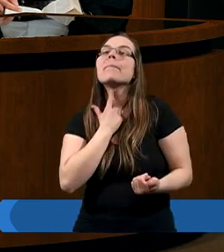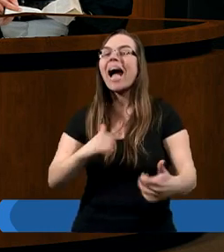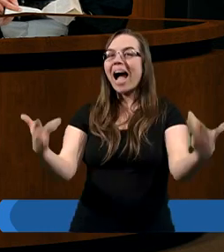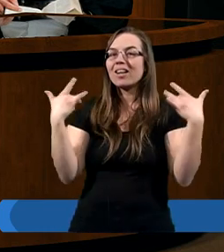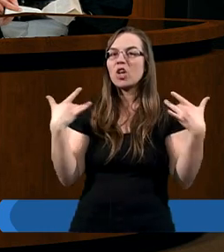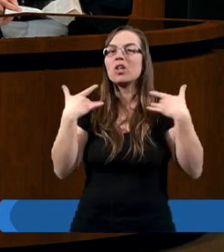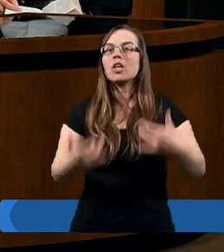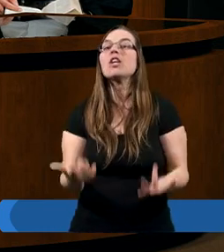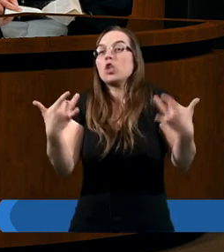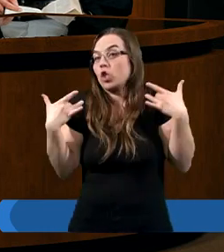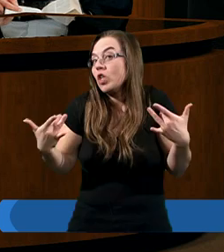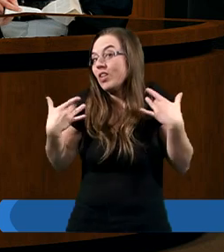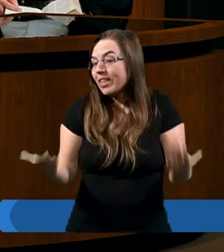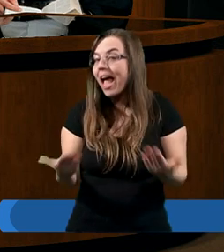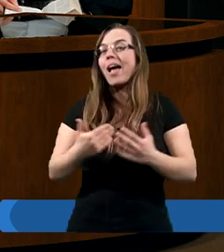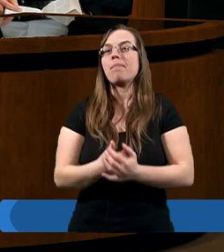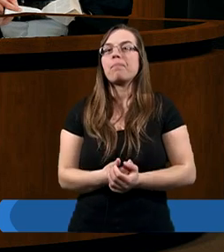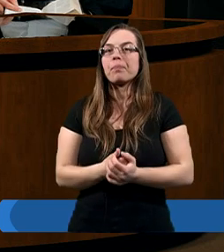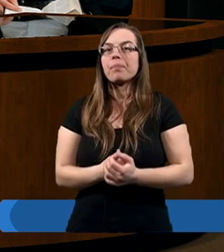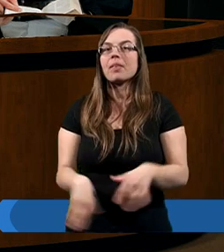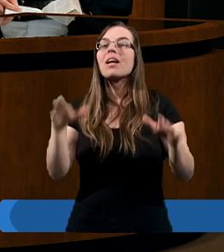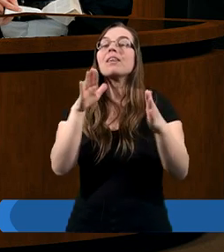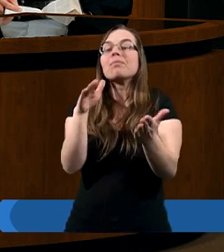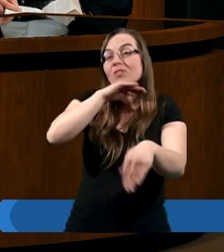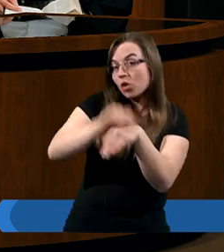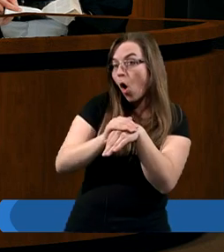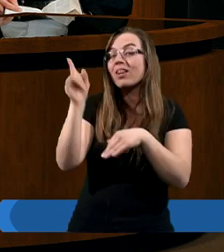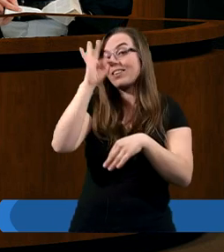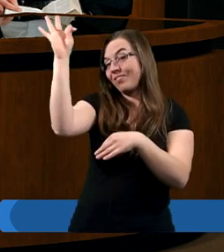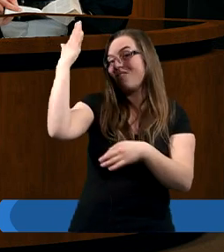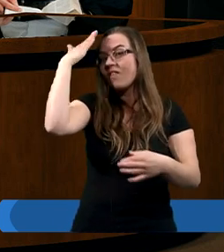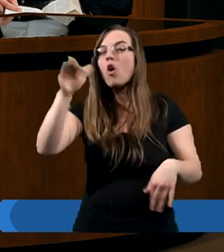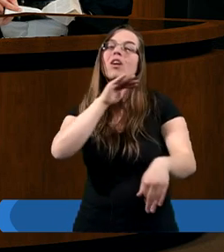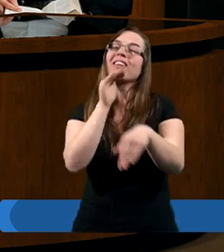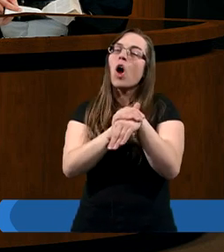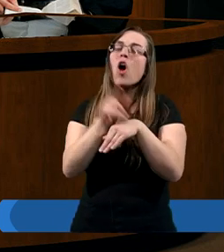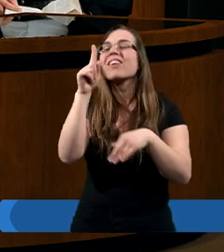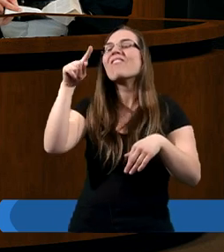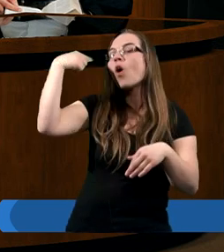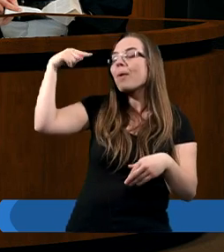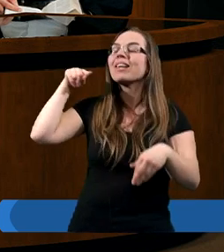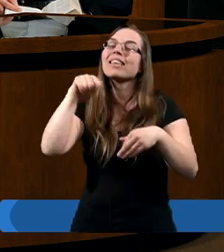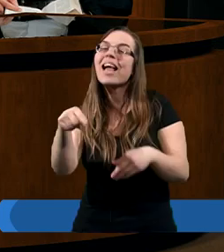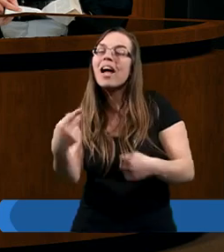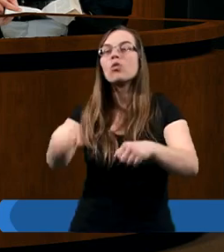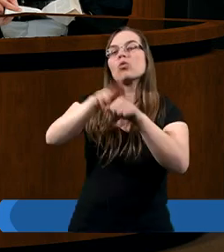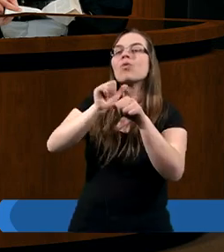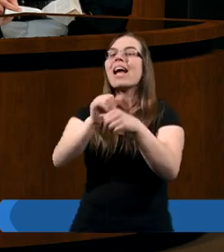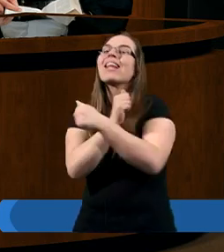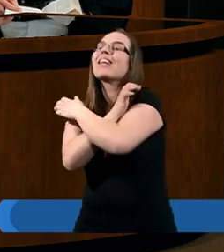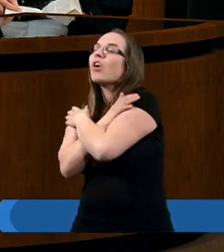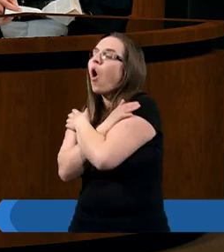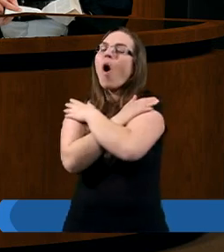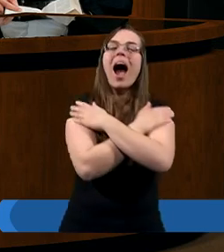żyć, żyje w zgodzie z wolą, w zgodzie z wyobrażeniem tego, który jest